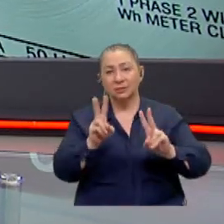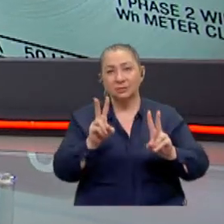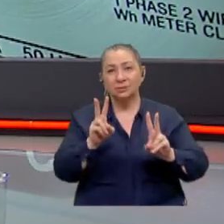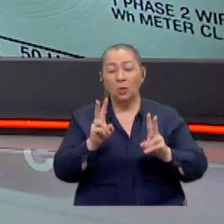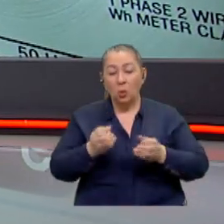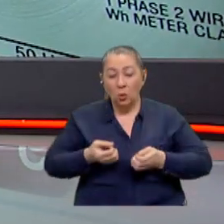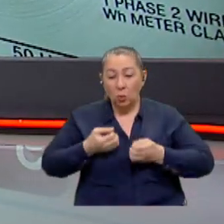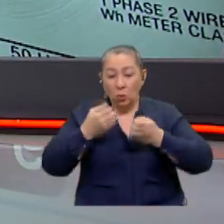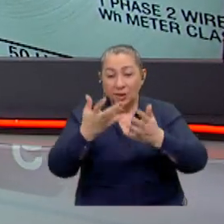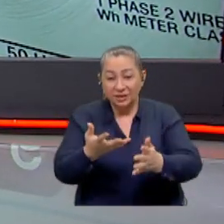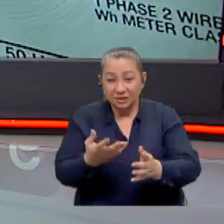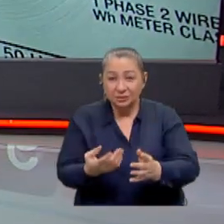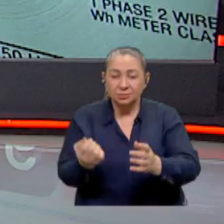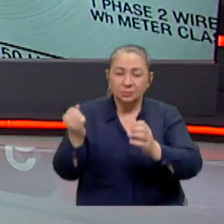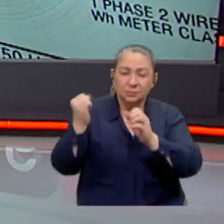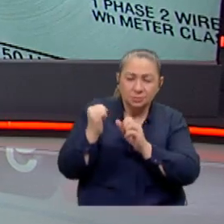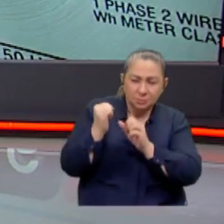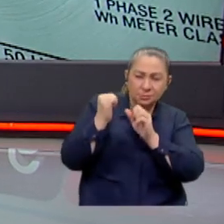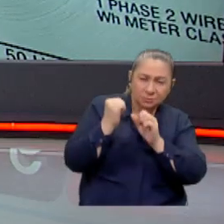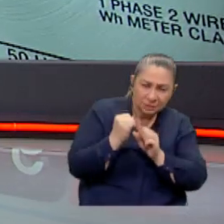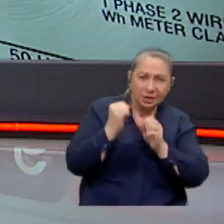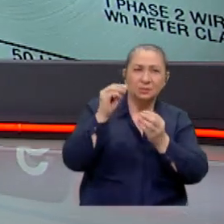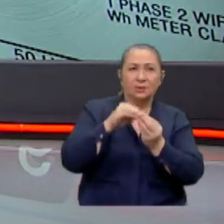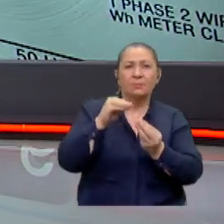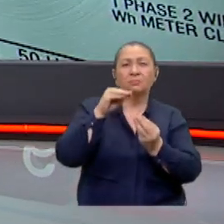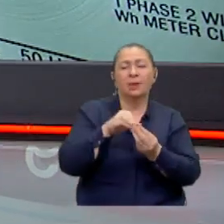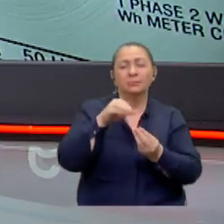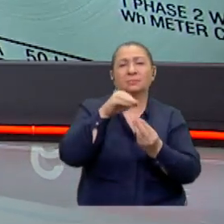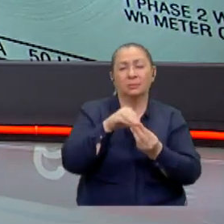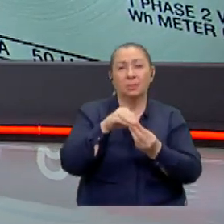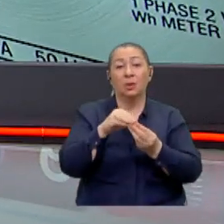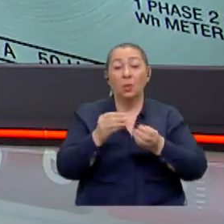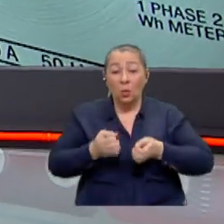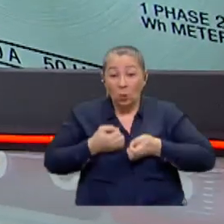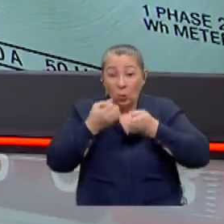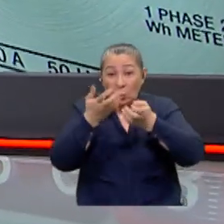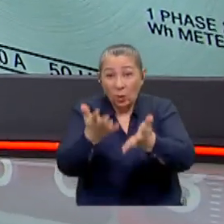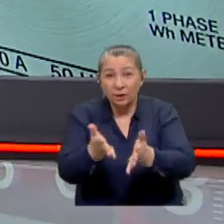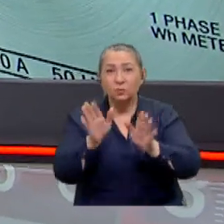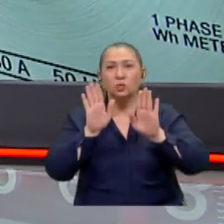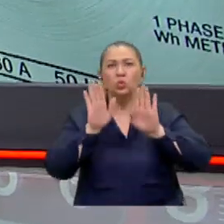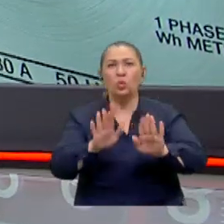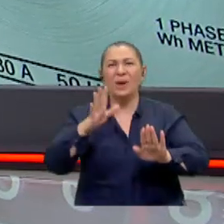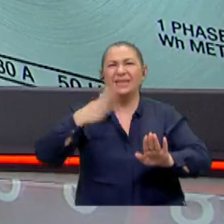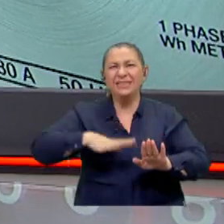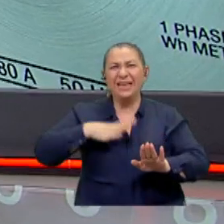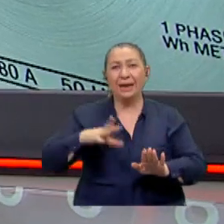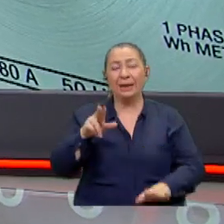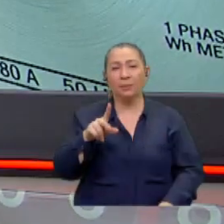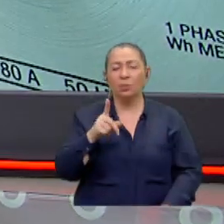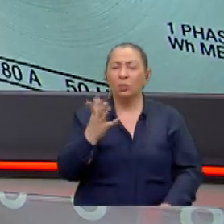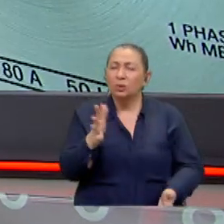üreticinin üstüne yüklenen zamlar yani neredeyse üretimini durdurmak istercesine